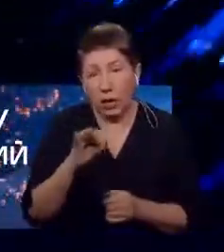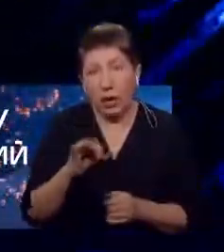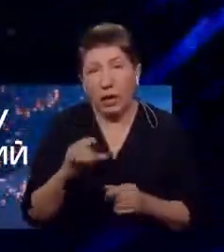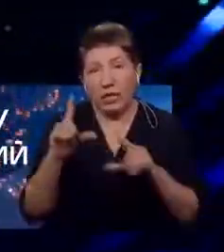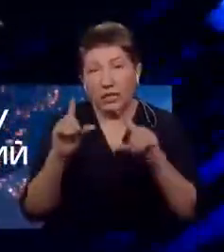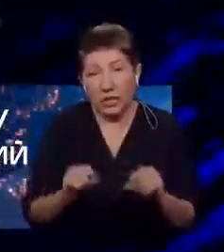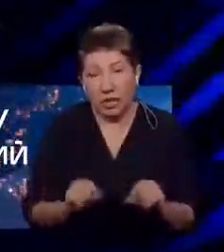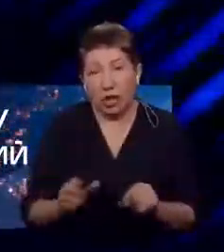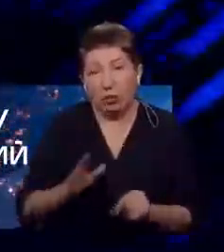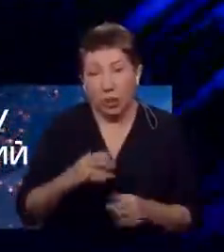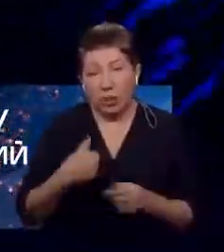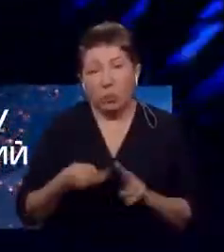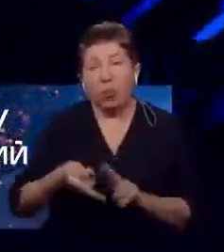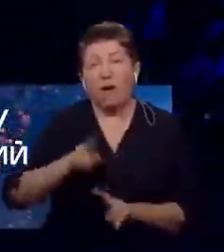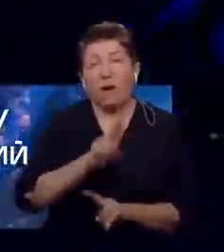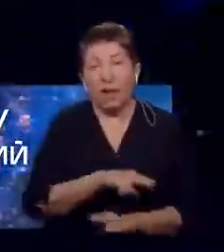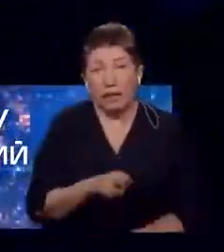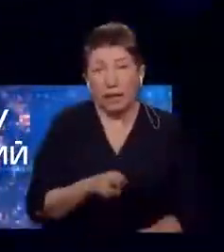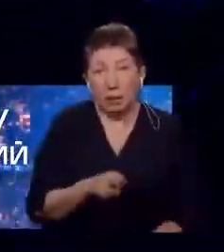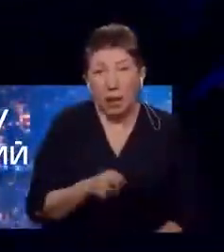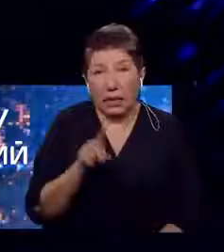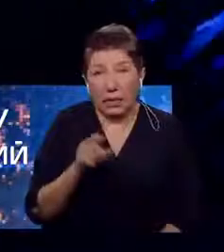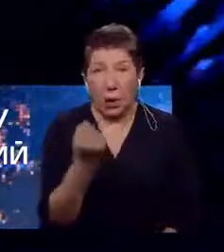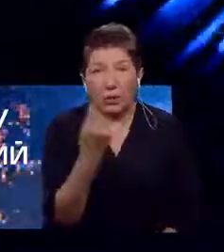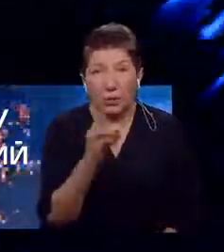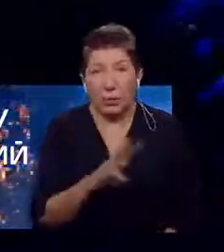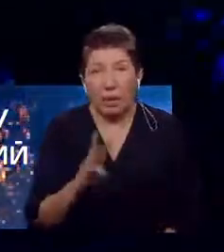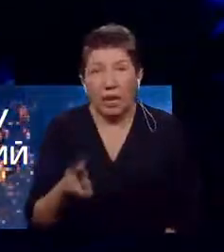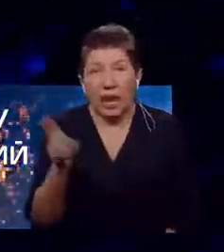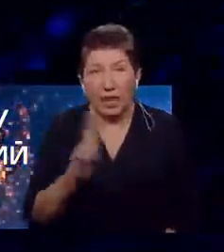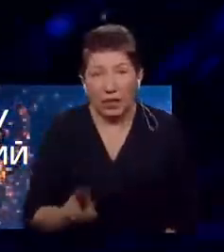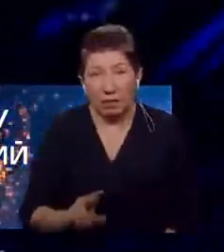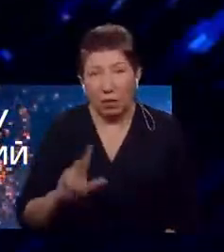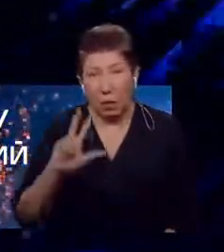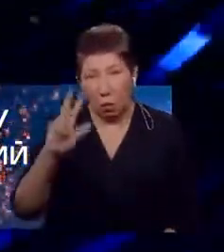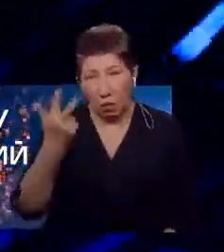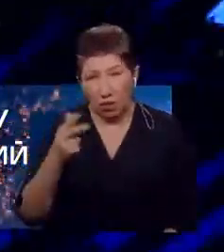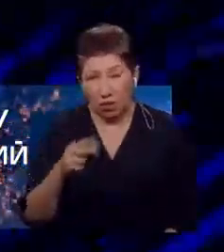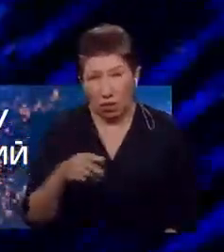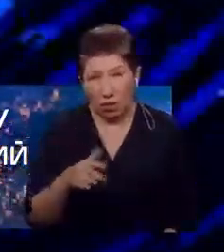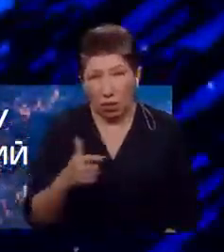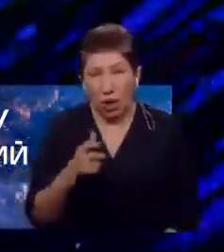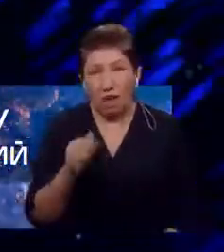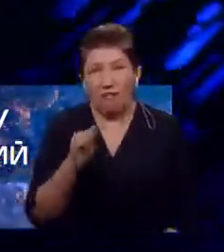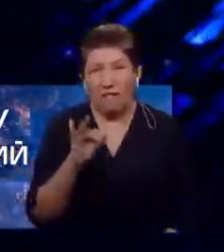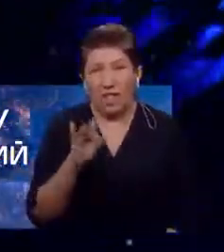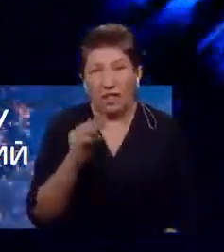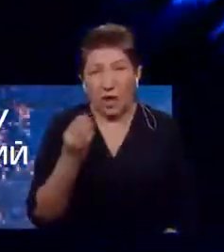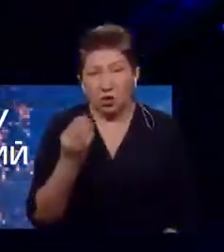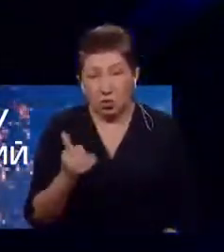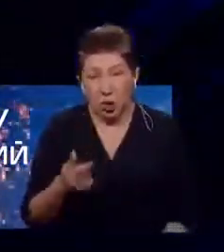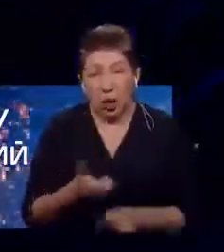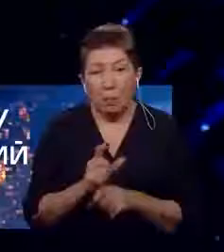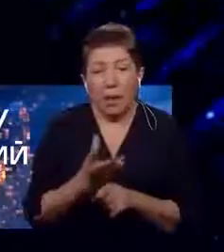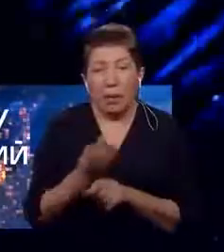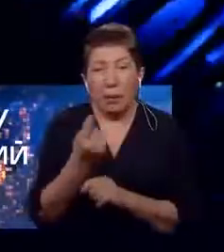вилилася нам потім поверненням тих 11 мільярдів кубічних метрів газу фірташовських, переплатою в